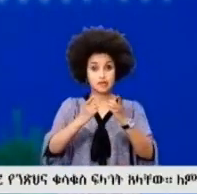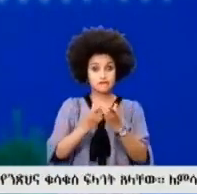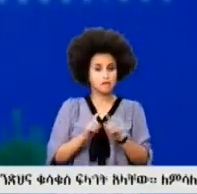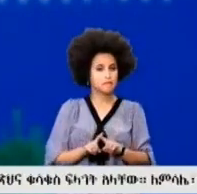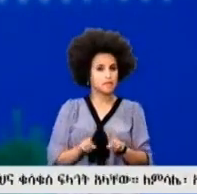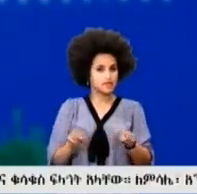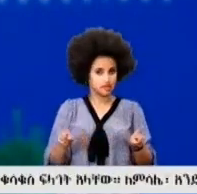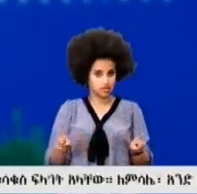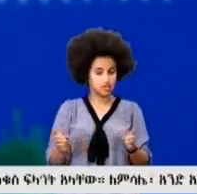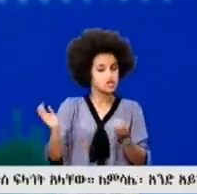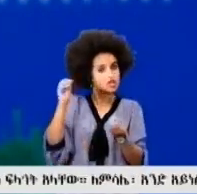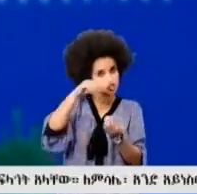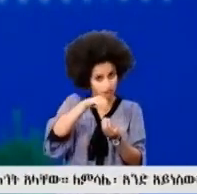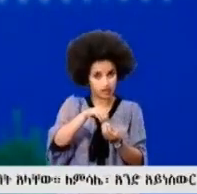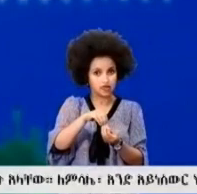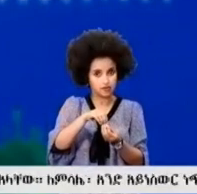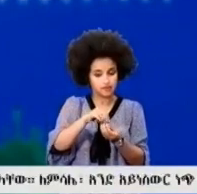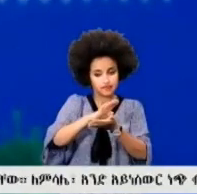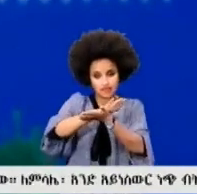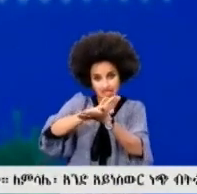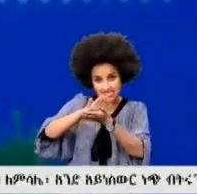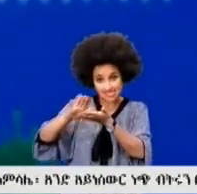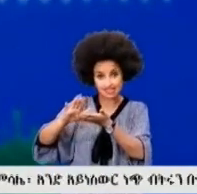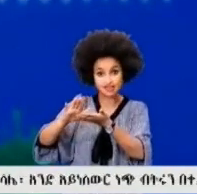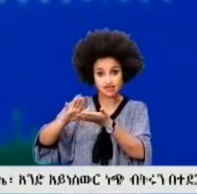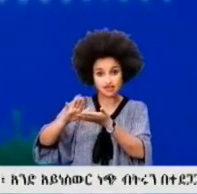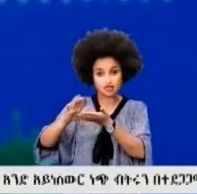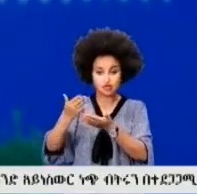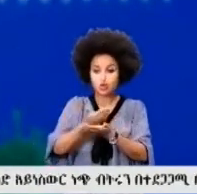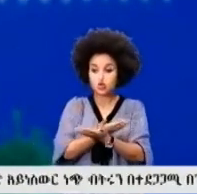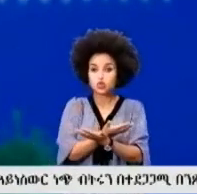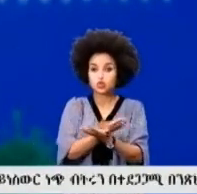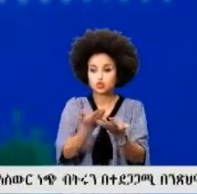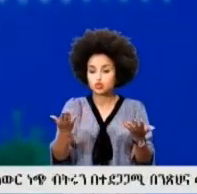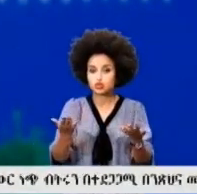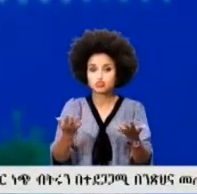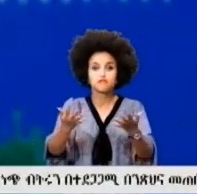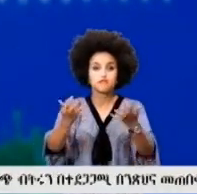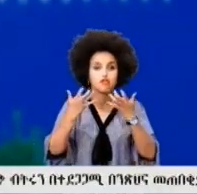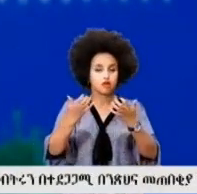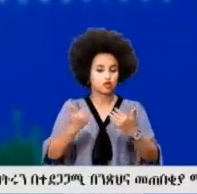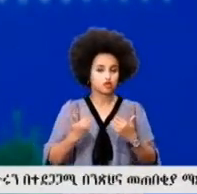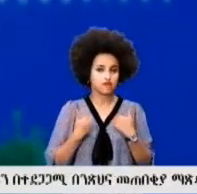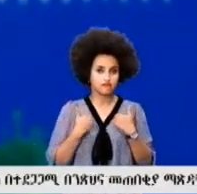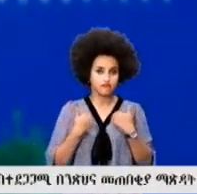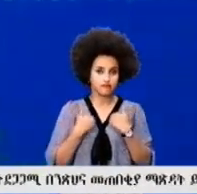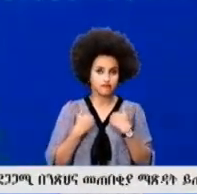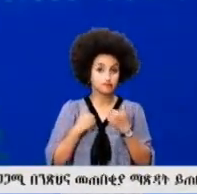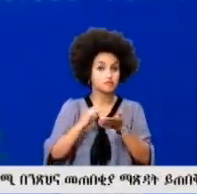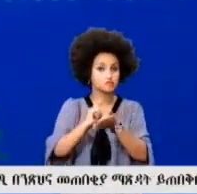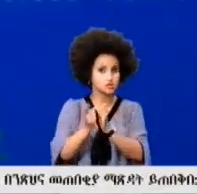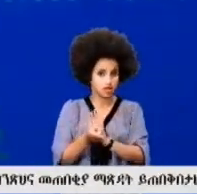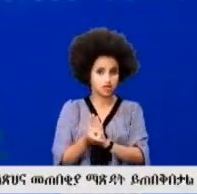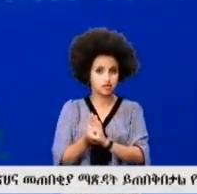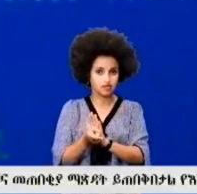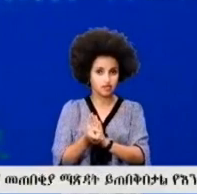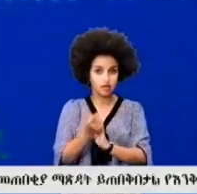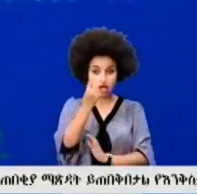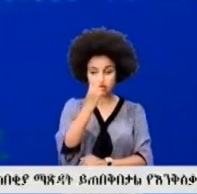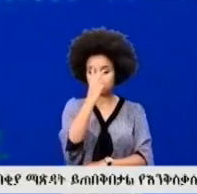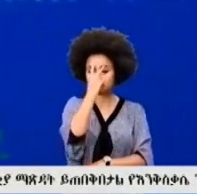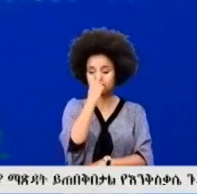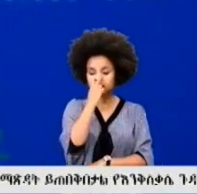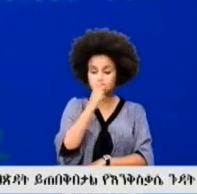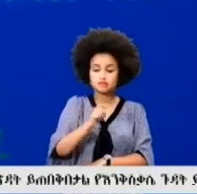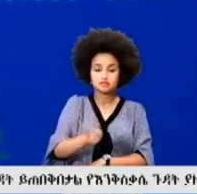ክፍል ይልቅ የጨመረ የንጽህና ቁሳቁስ ፍላጎት አላቸው። ለምሳሌ